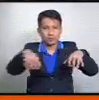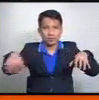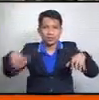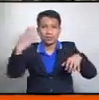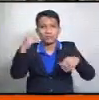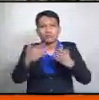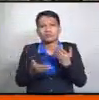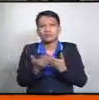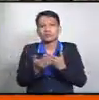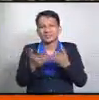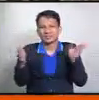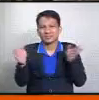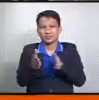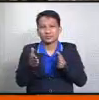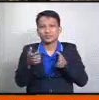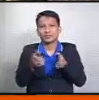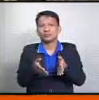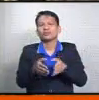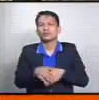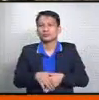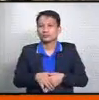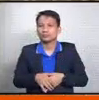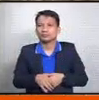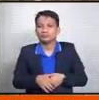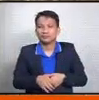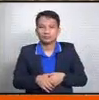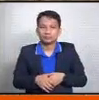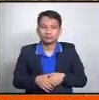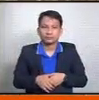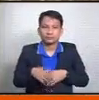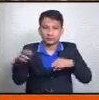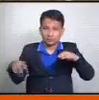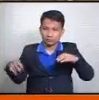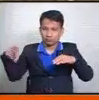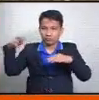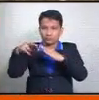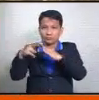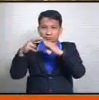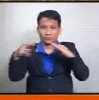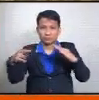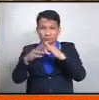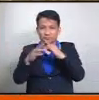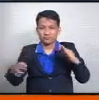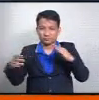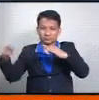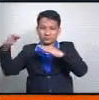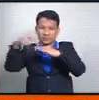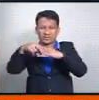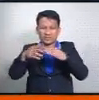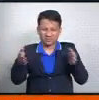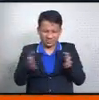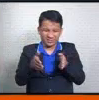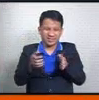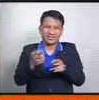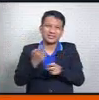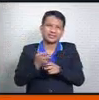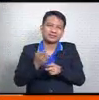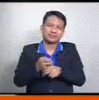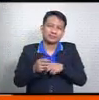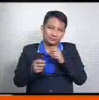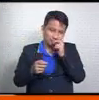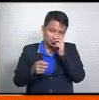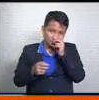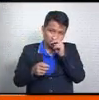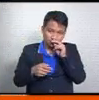lugar, makipot din ang daanan. Nakita niyo sa bubong tayo dumadaan at malilit yung mga iskinita. Natakot yung ating